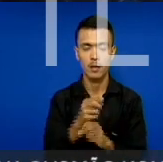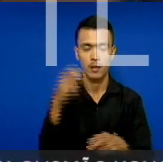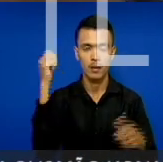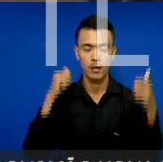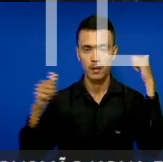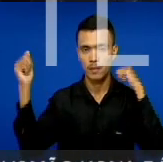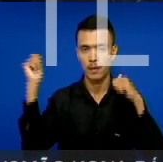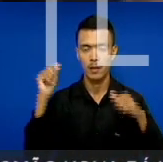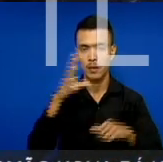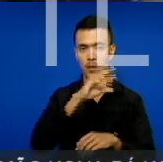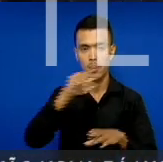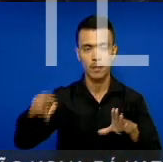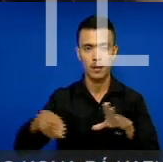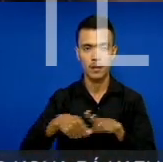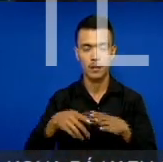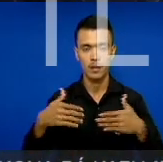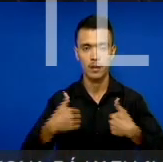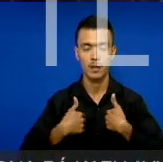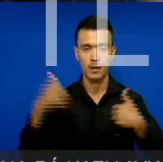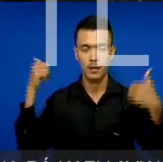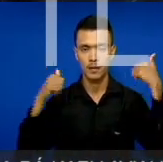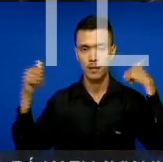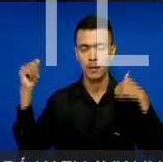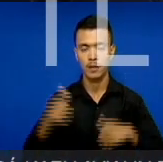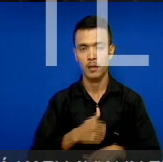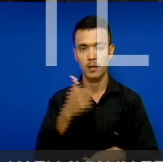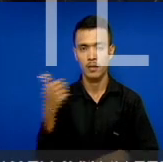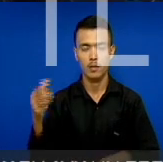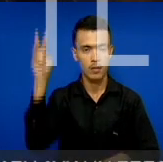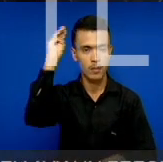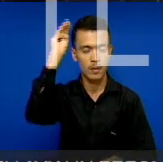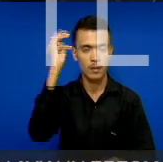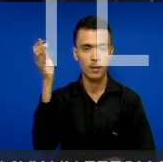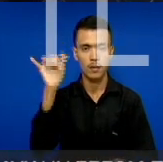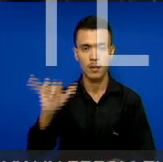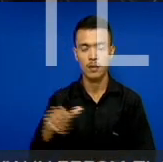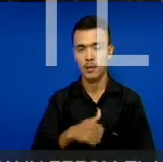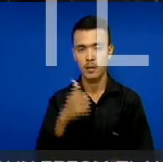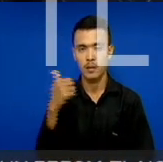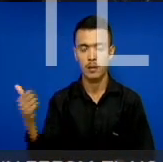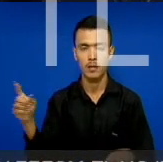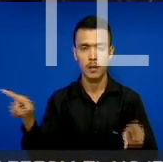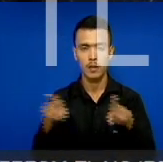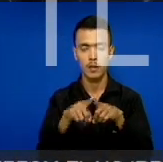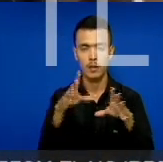i partisipa de ia aktividade ia liur, ho ministeru sira selu, nema ku bolu abuso do